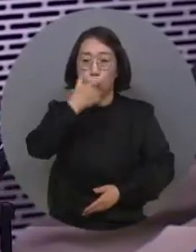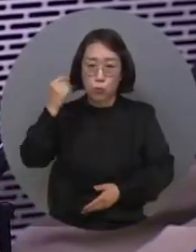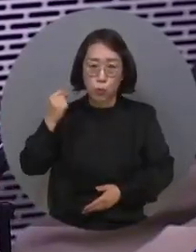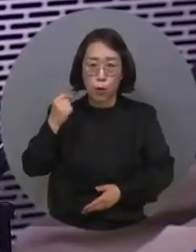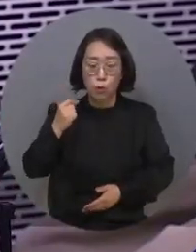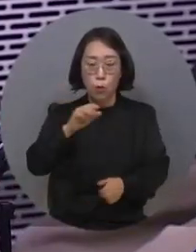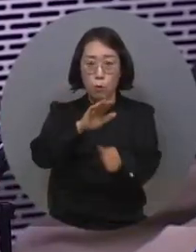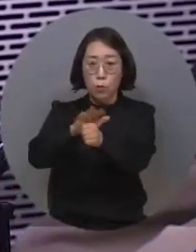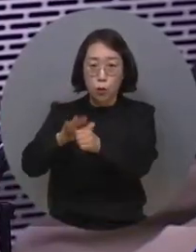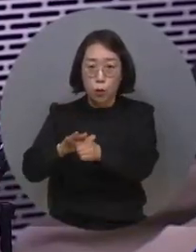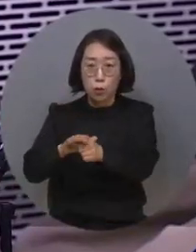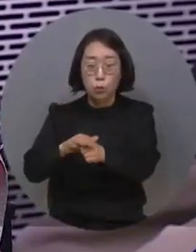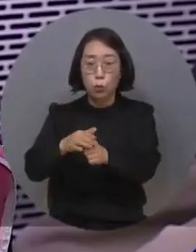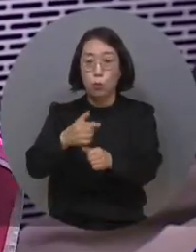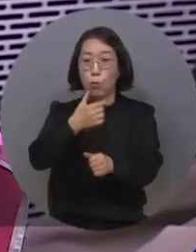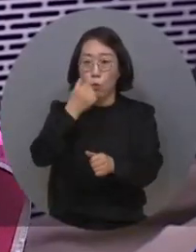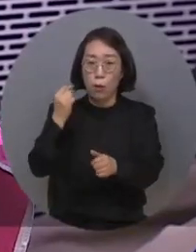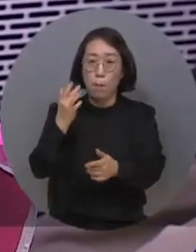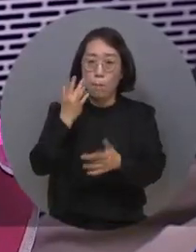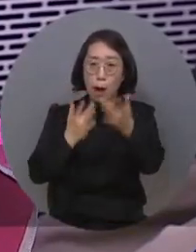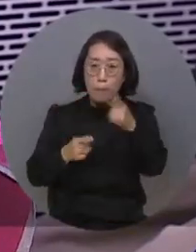사람들의 사각지대를 그대로 남겨두고